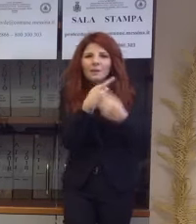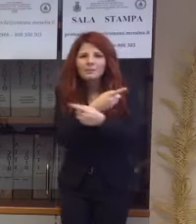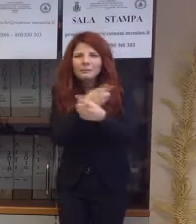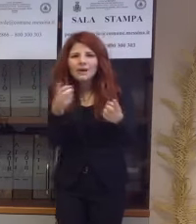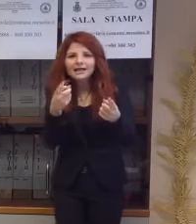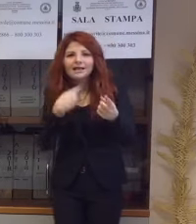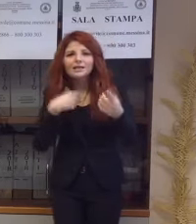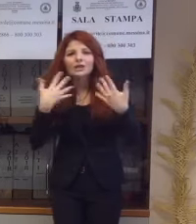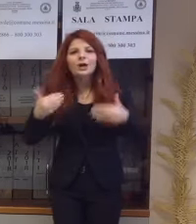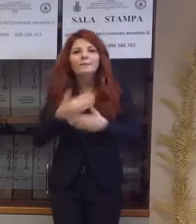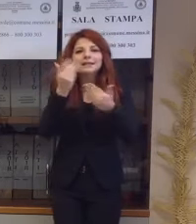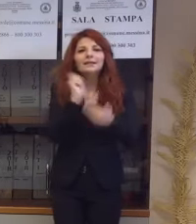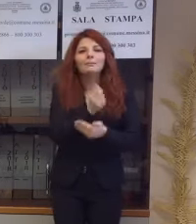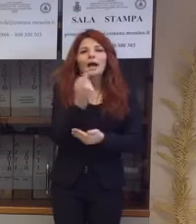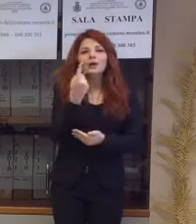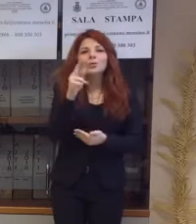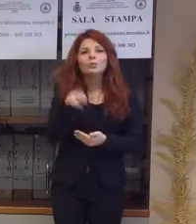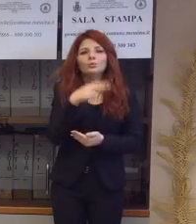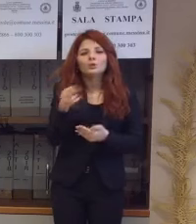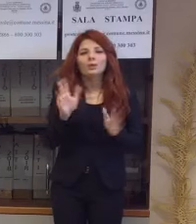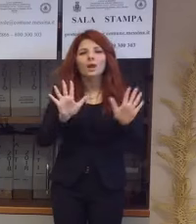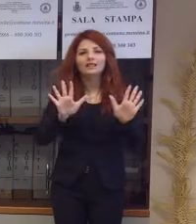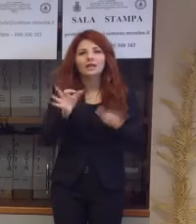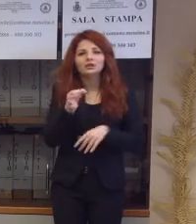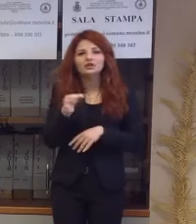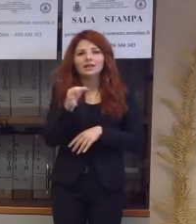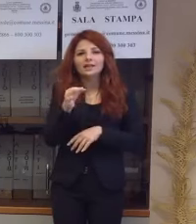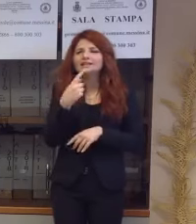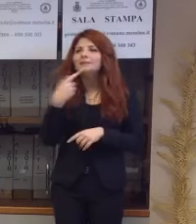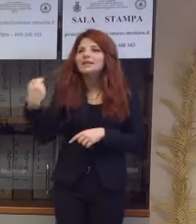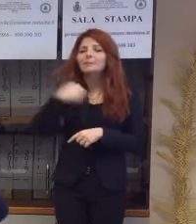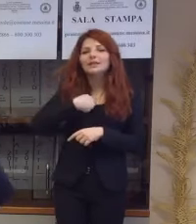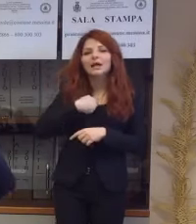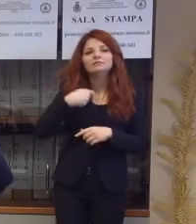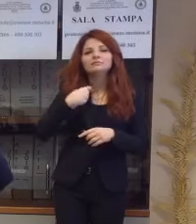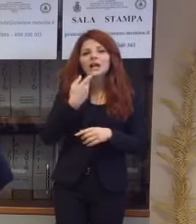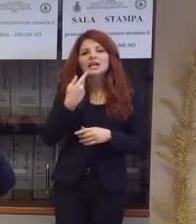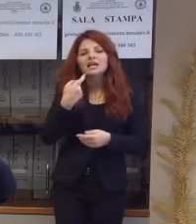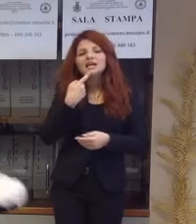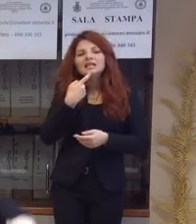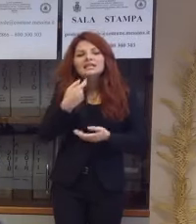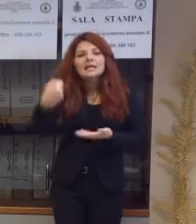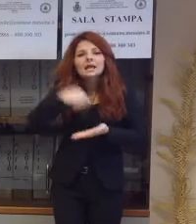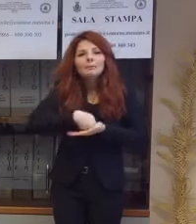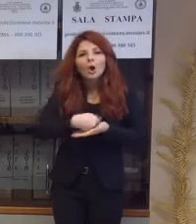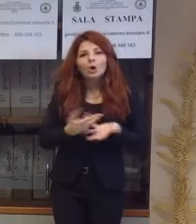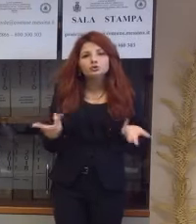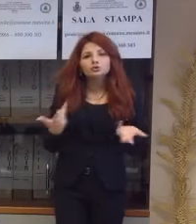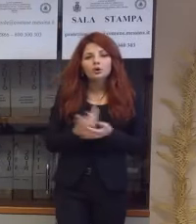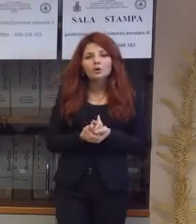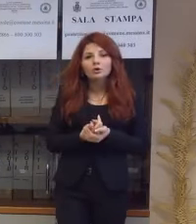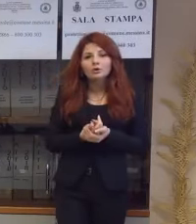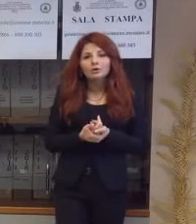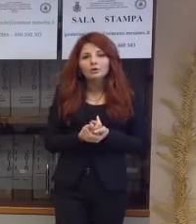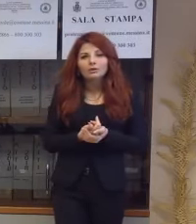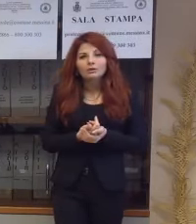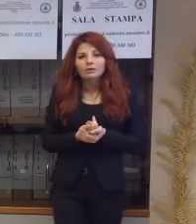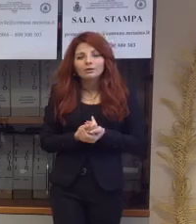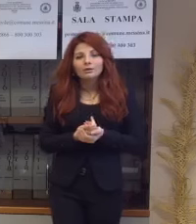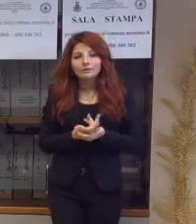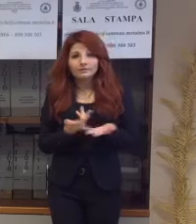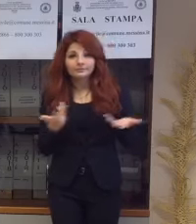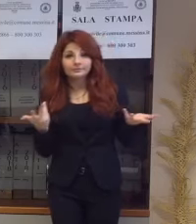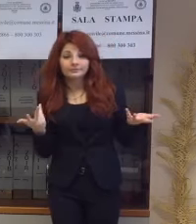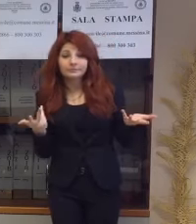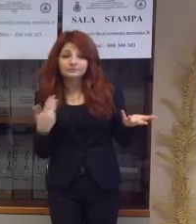10 che ho dovuto pagare stamattina io del pedaggio? Chi? E allora ve lo voglio dire così, simpaticamente,